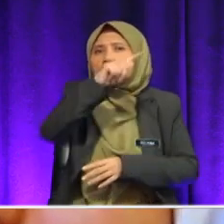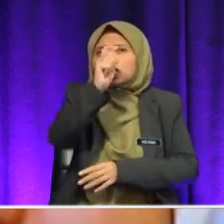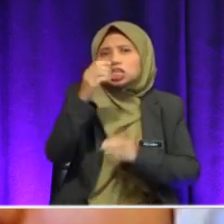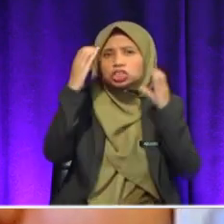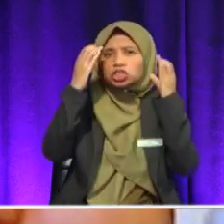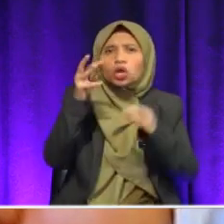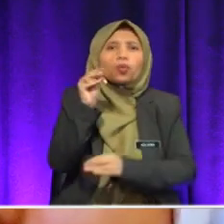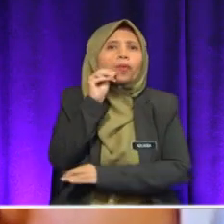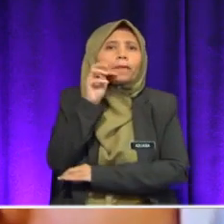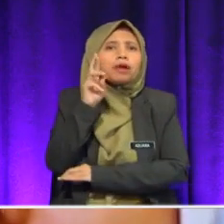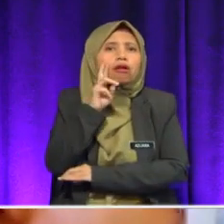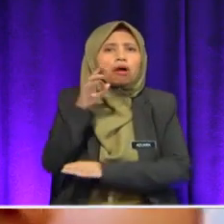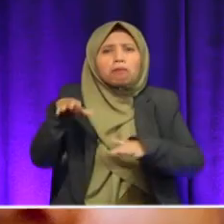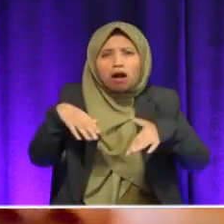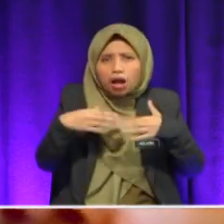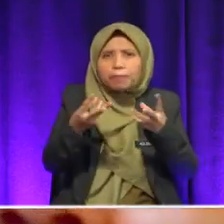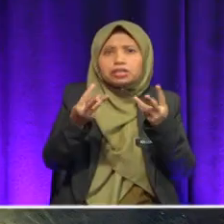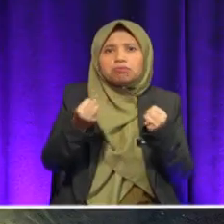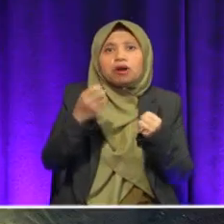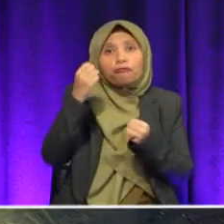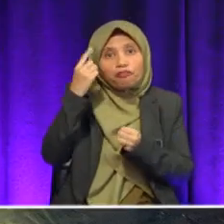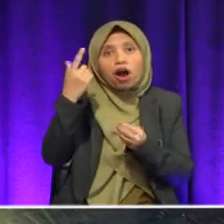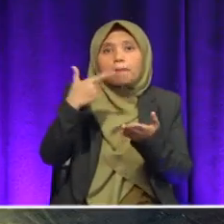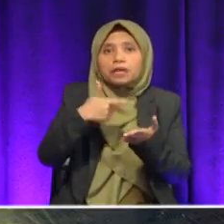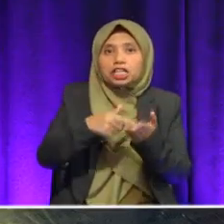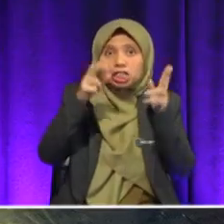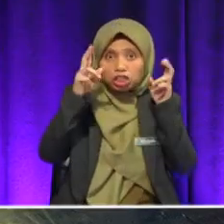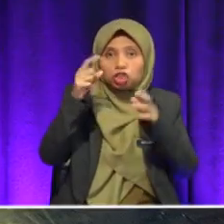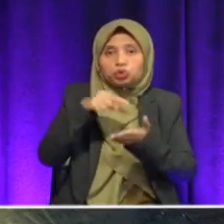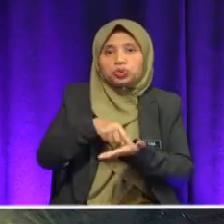menambahkan lagi pemahaman bagi saptajo ini